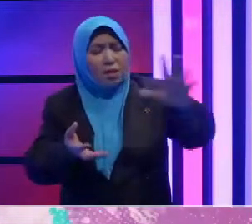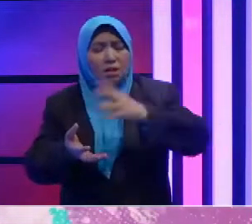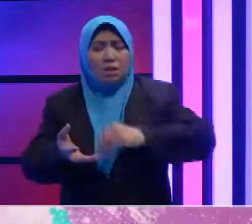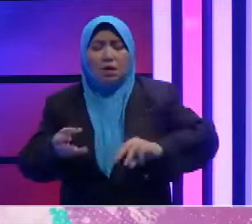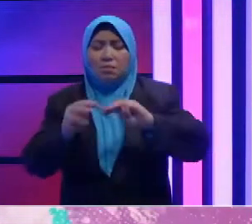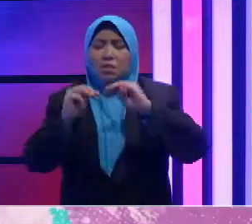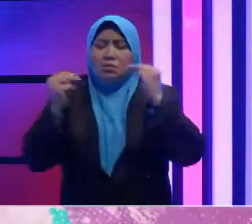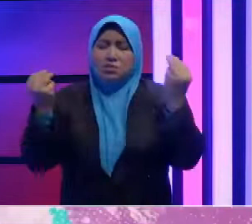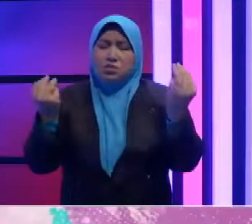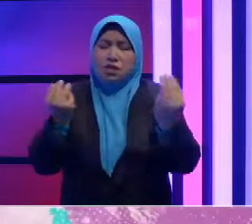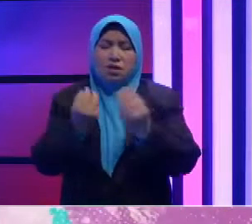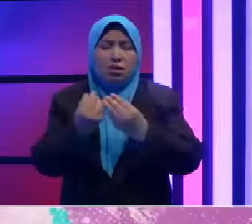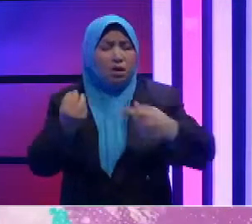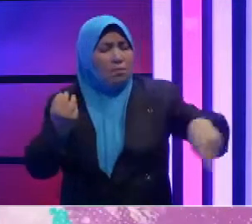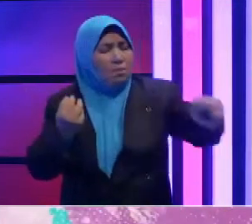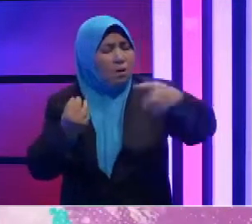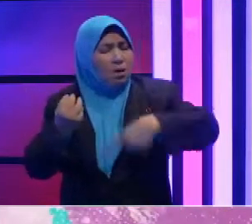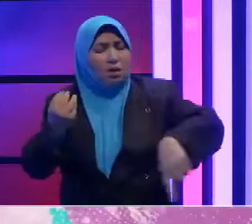وقومهم